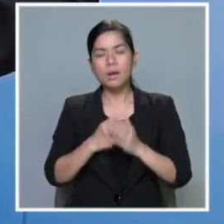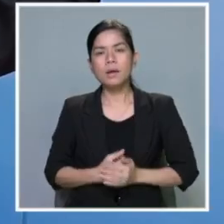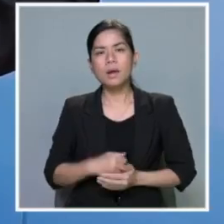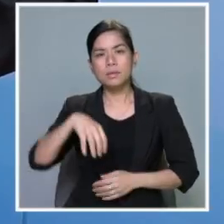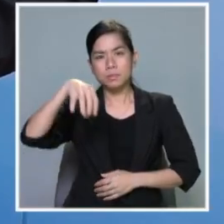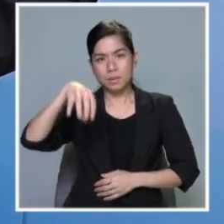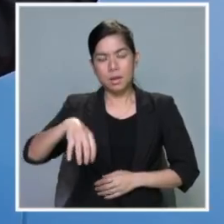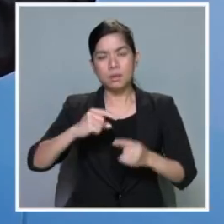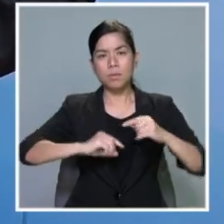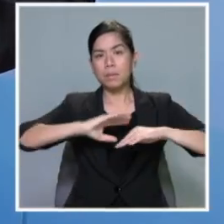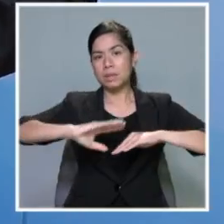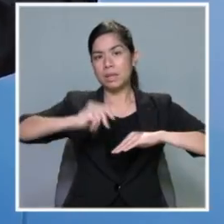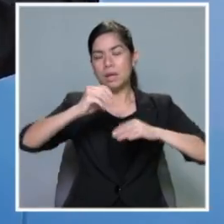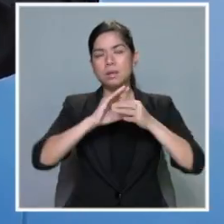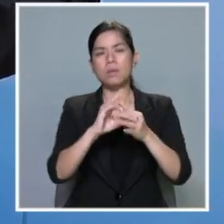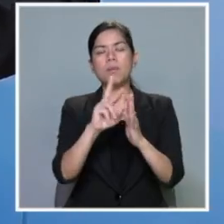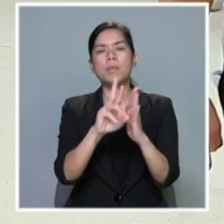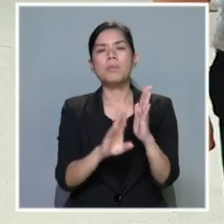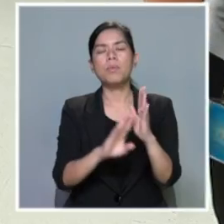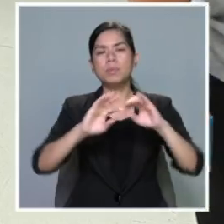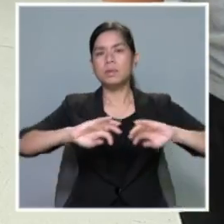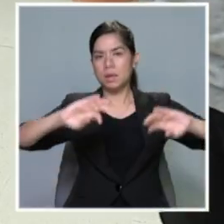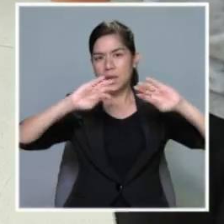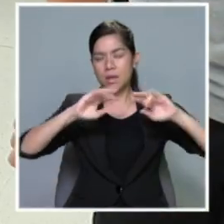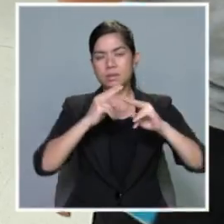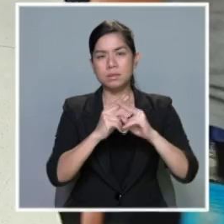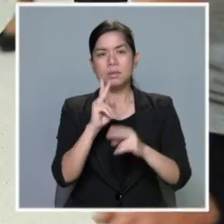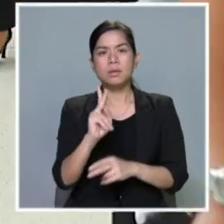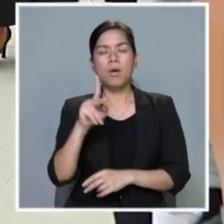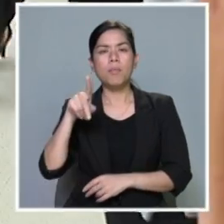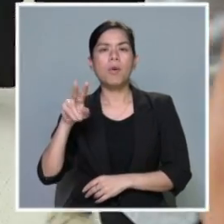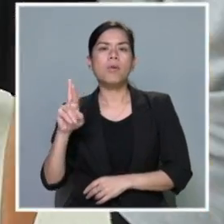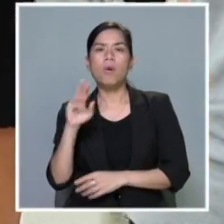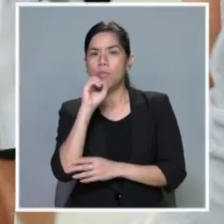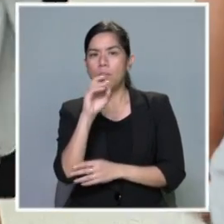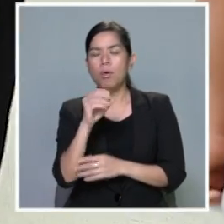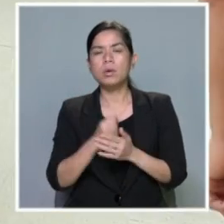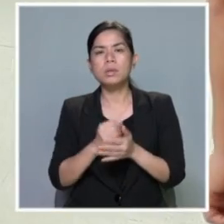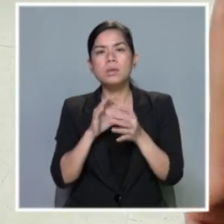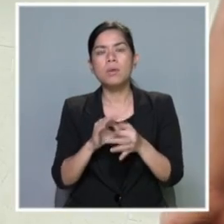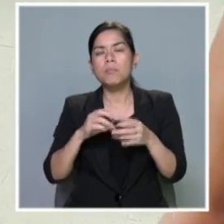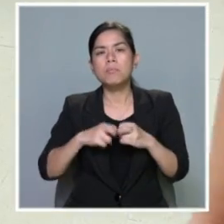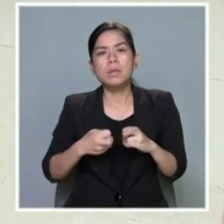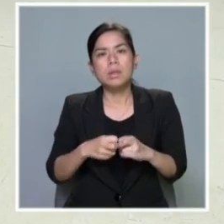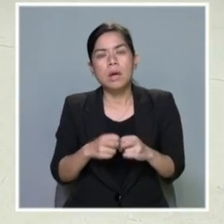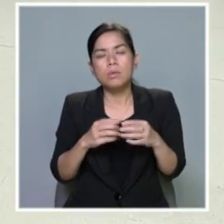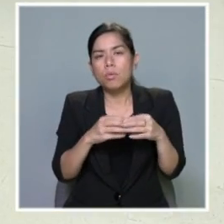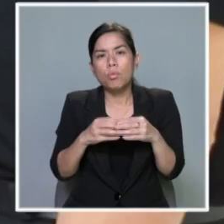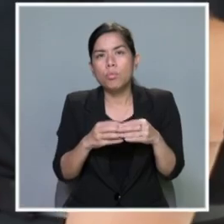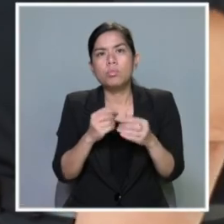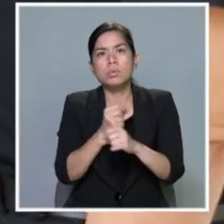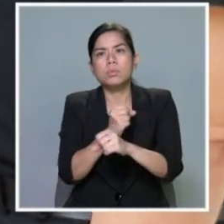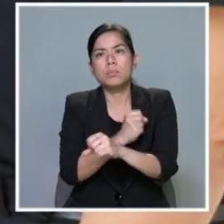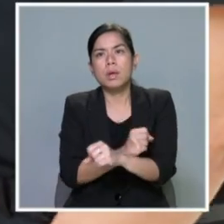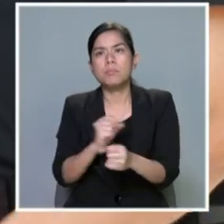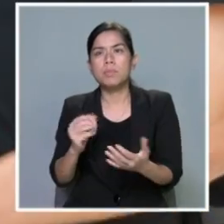คณะกรรมการพัฒนาระบบราชการหรือสำนักงานกพร.เปิดเผยว่าจากปัญหาแรงงานว่างงานนั้นโครงการหลักสูตรพัฒน